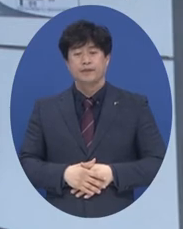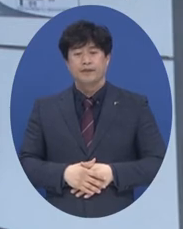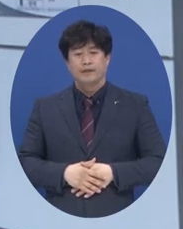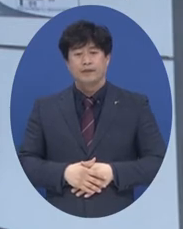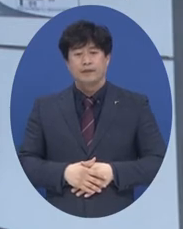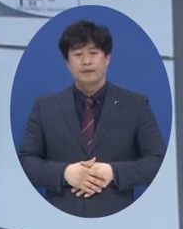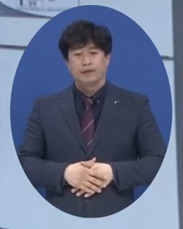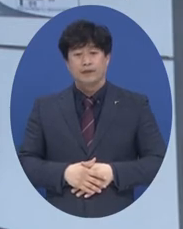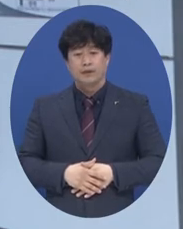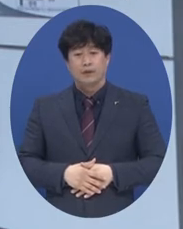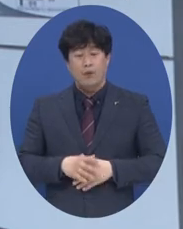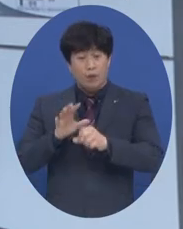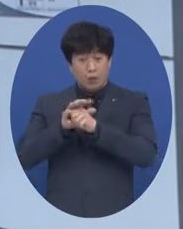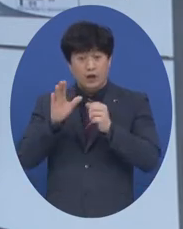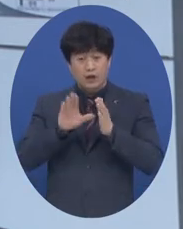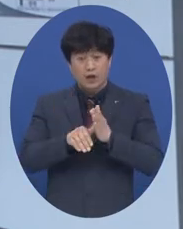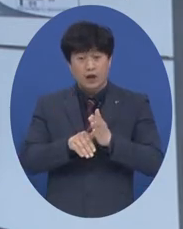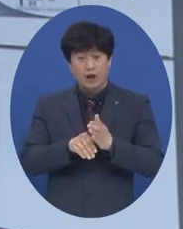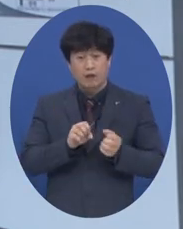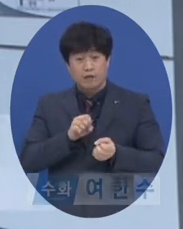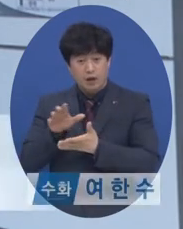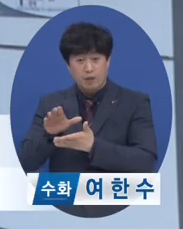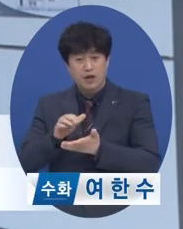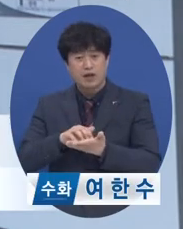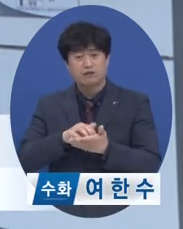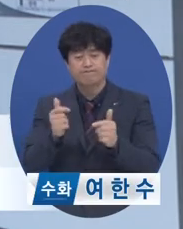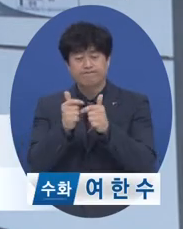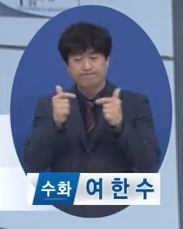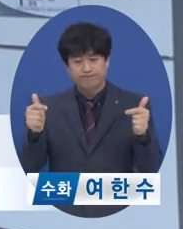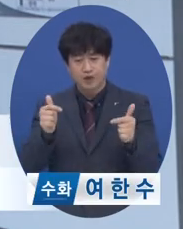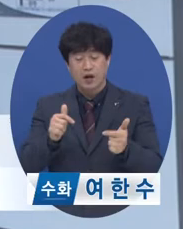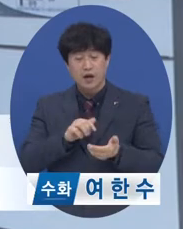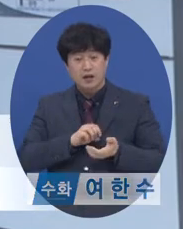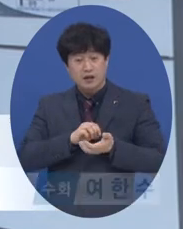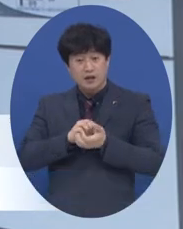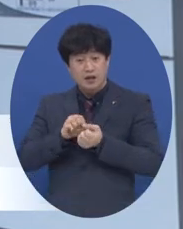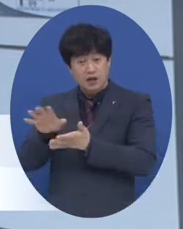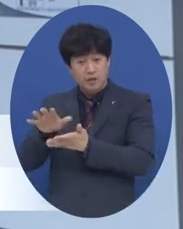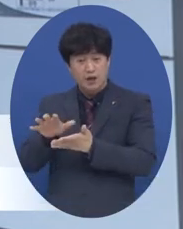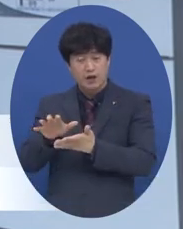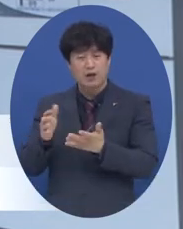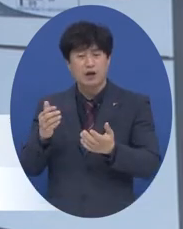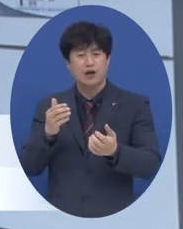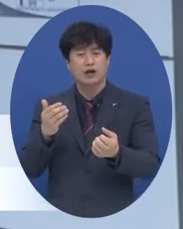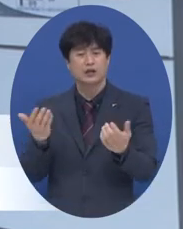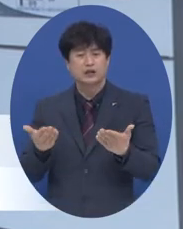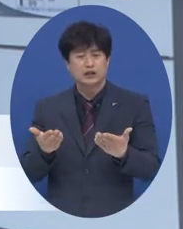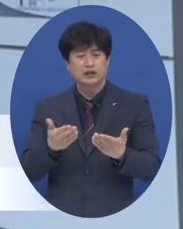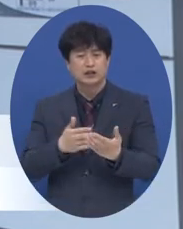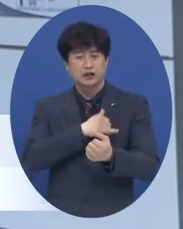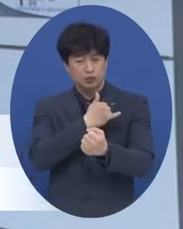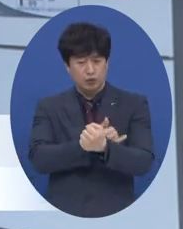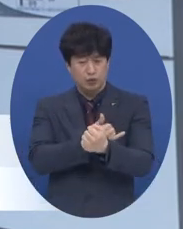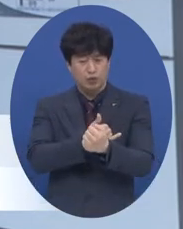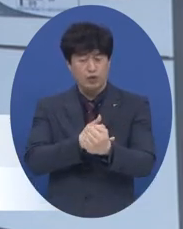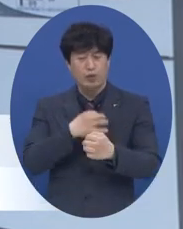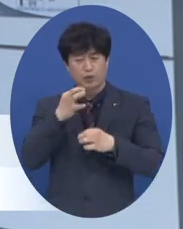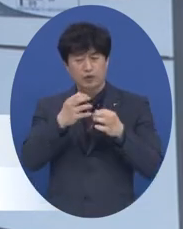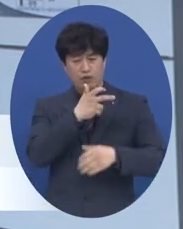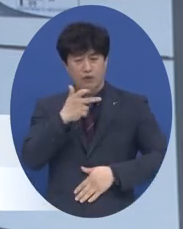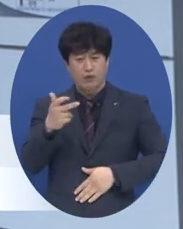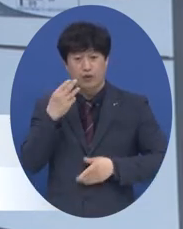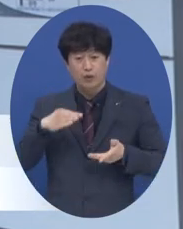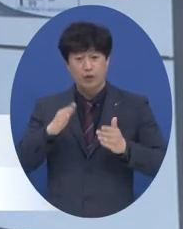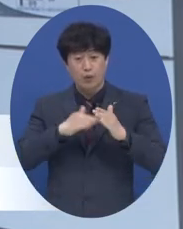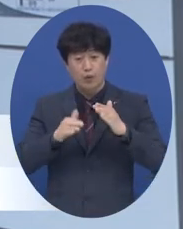코로나 시대 택배 물량이 늘어나면서 택배기사의 노동 인권 에 대한 목소리도 커지고 있는데요 경우도 가 공공기관의